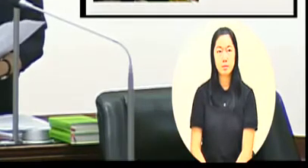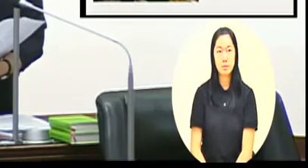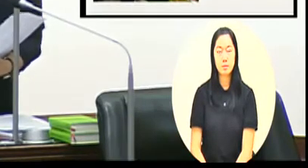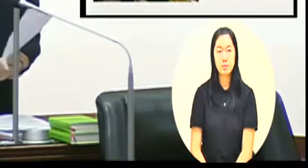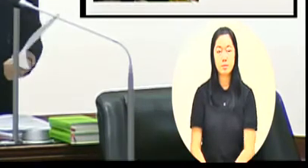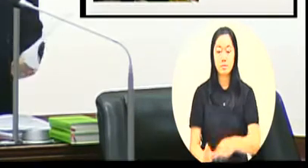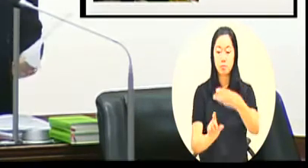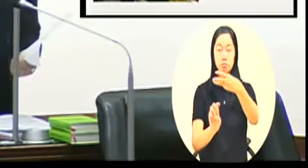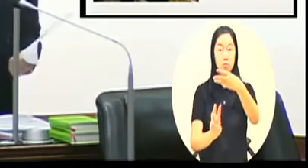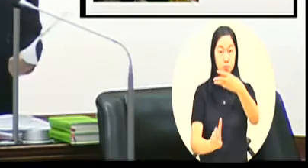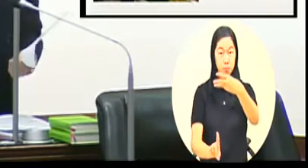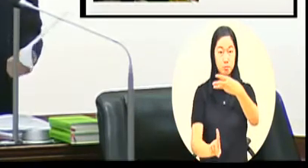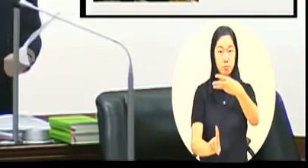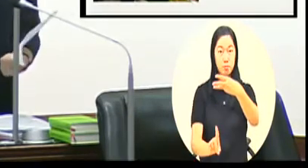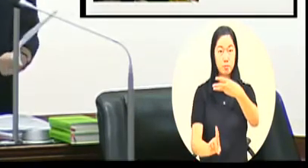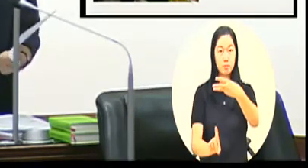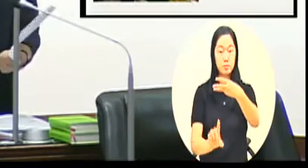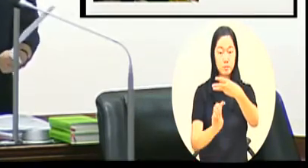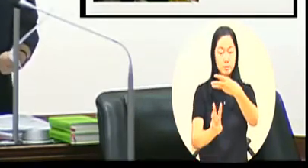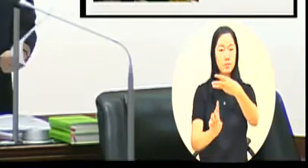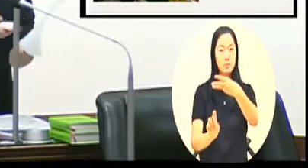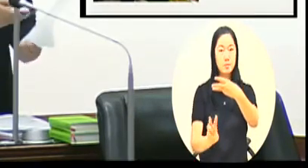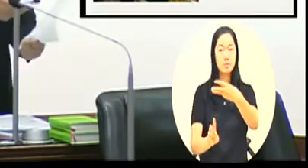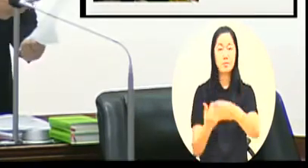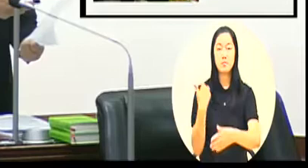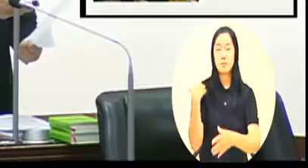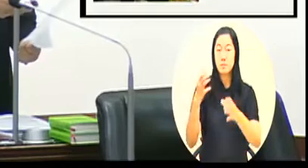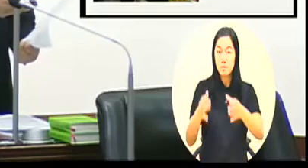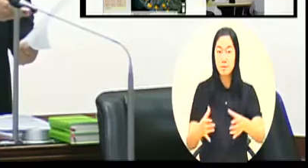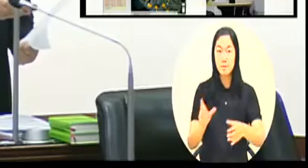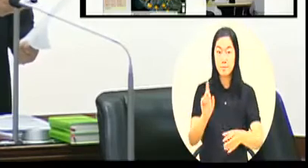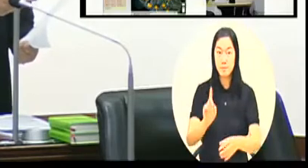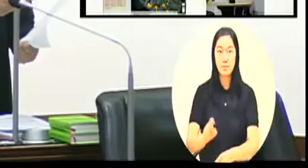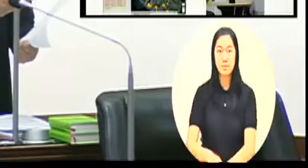3月31号，在月底的时候，也成立了一个